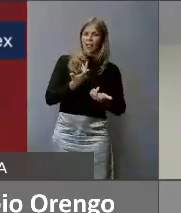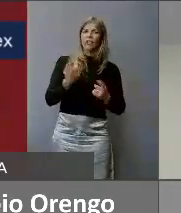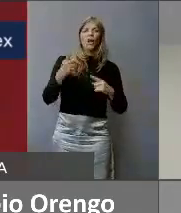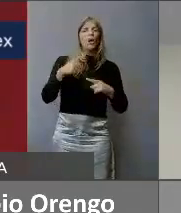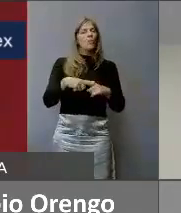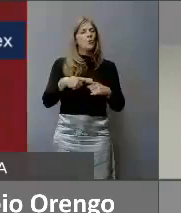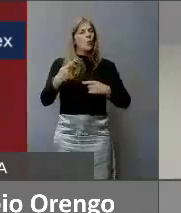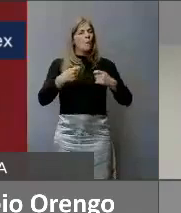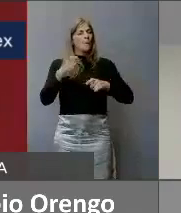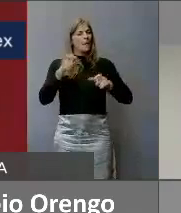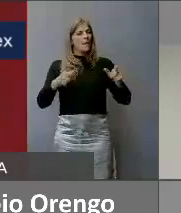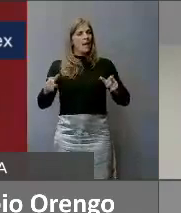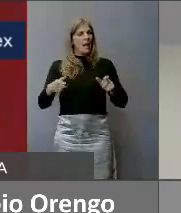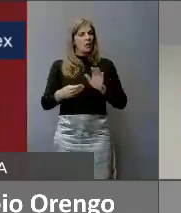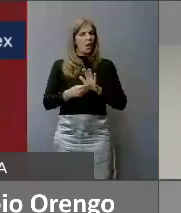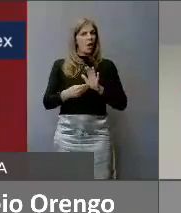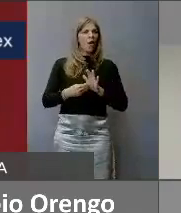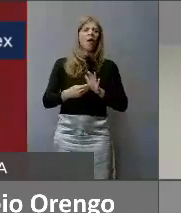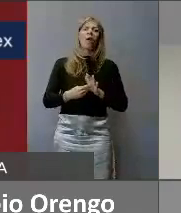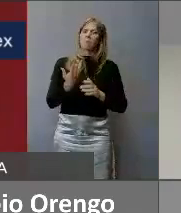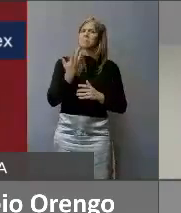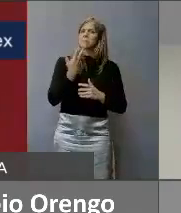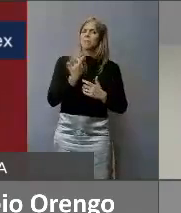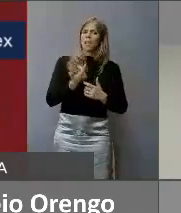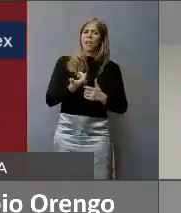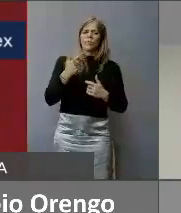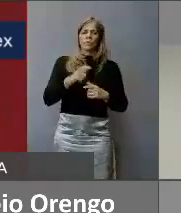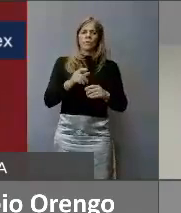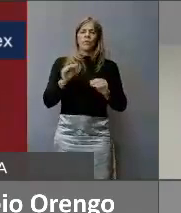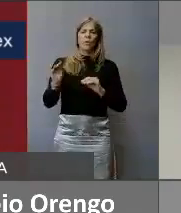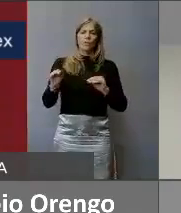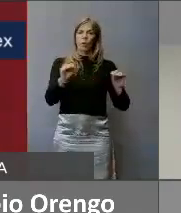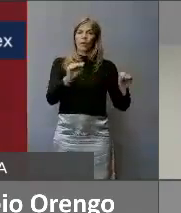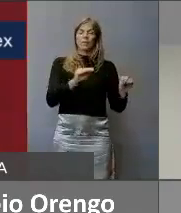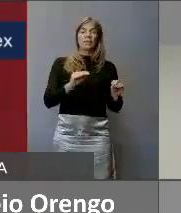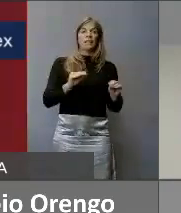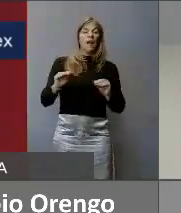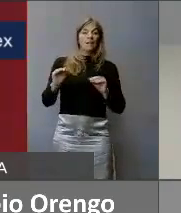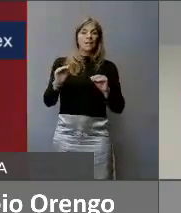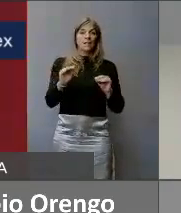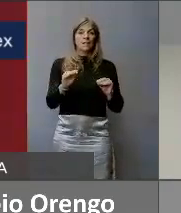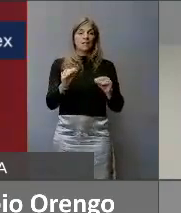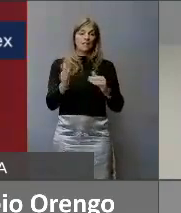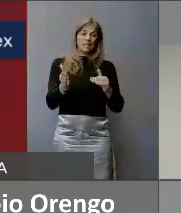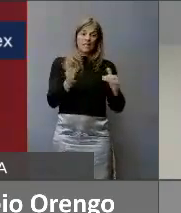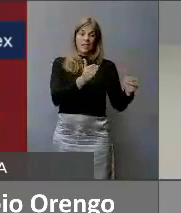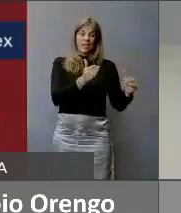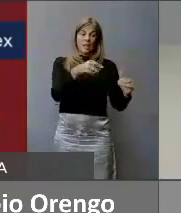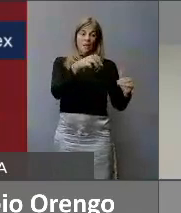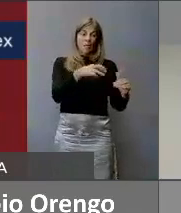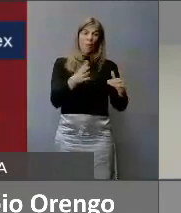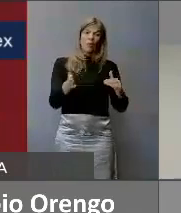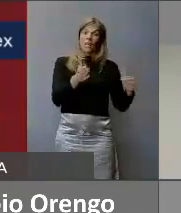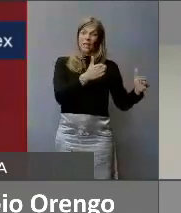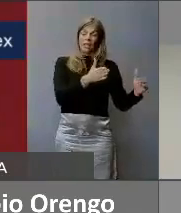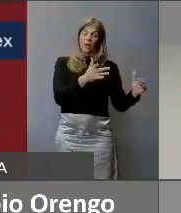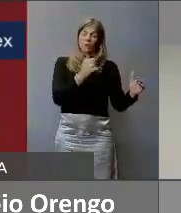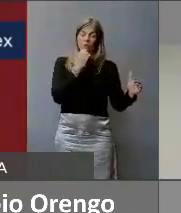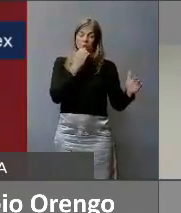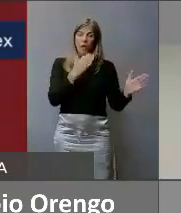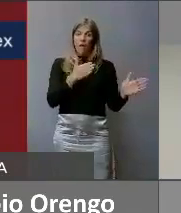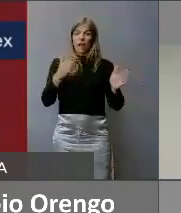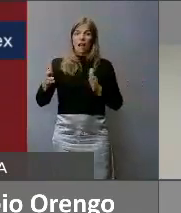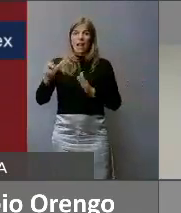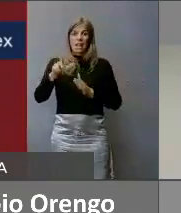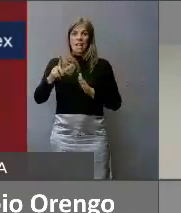dagli stessi commercianti perché spostandosi oggi più verso pone verso levante si è